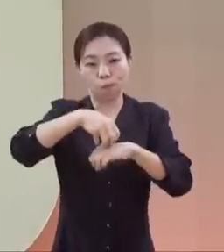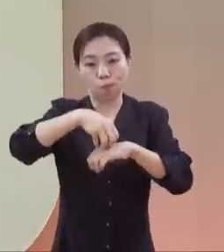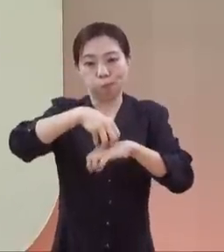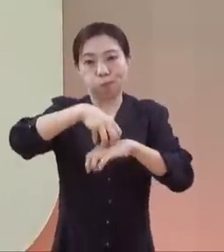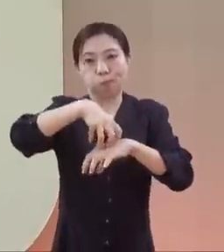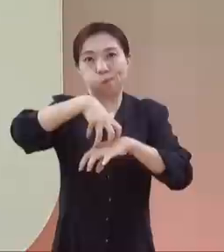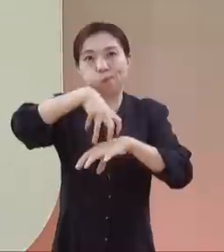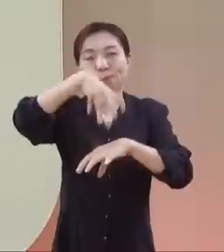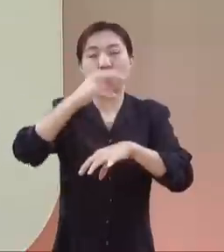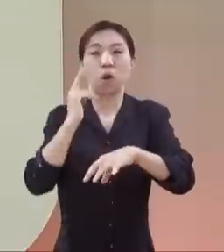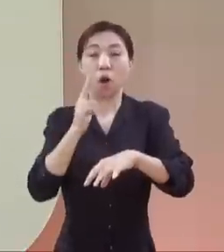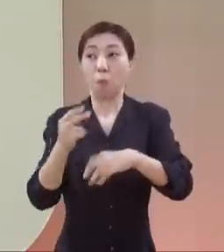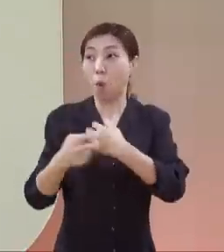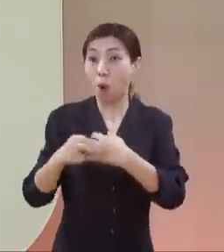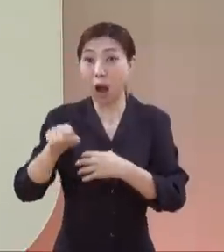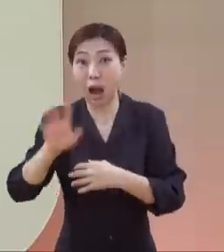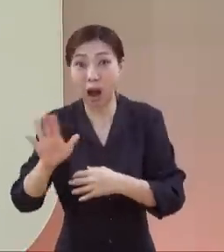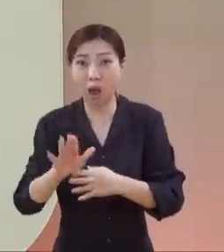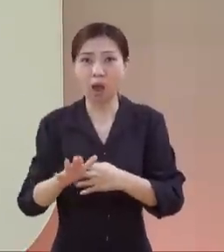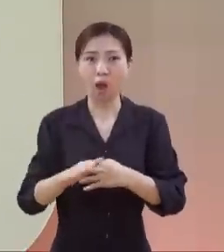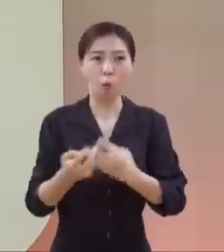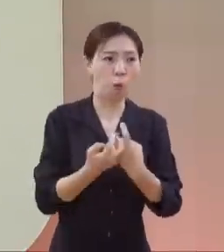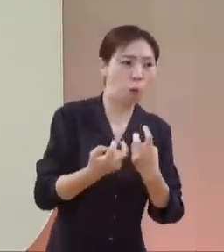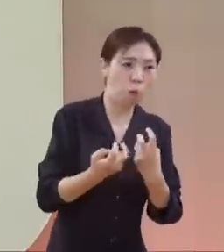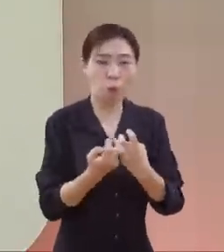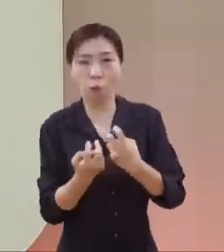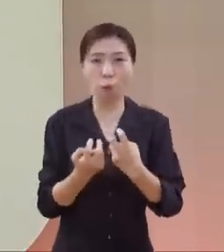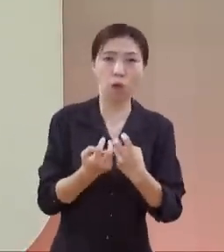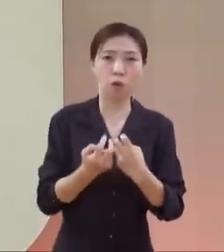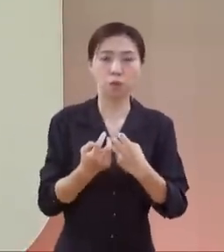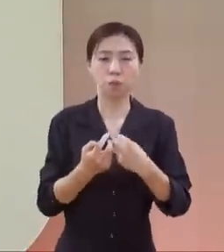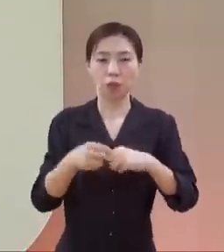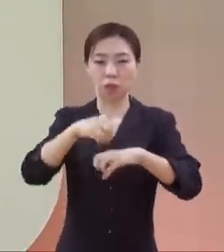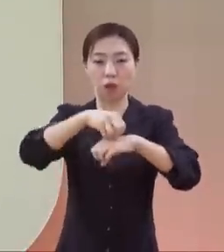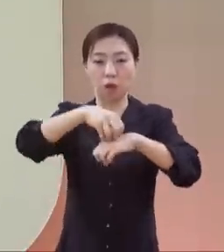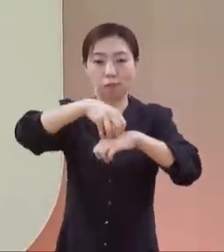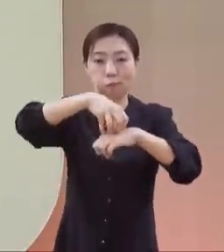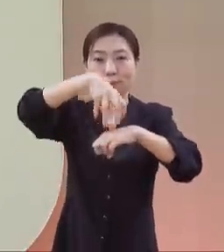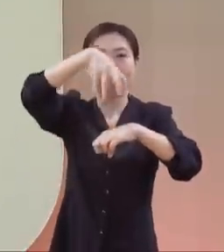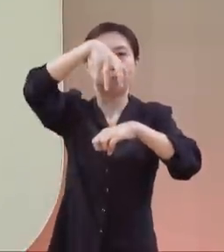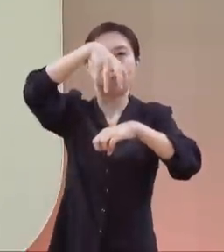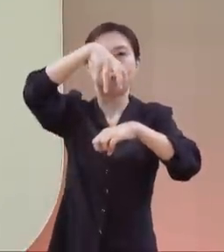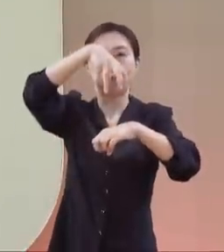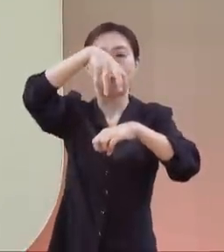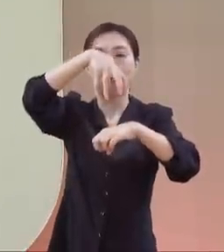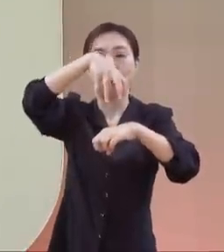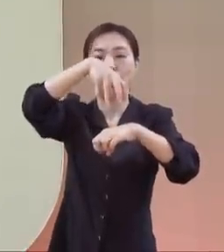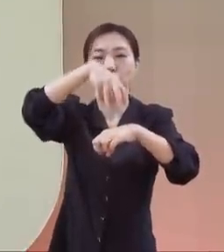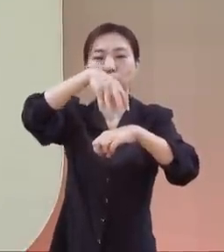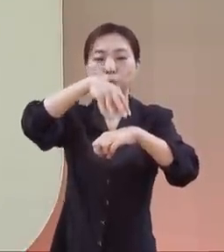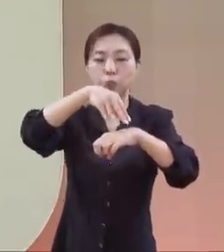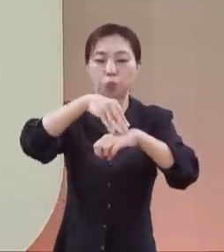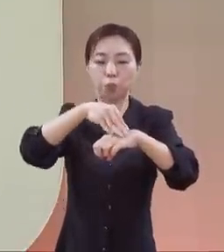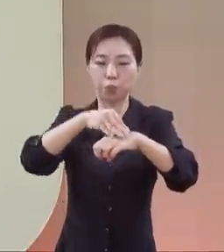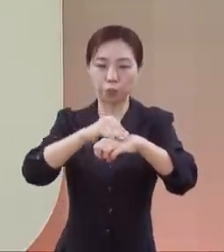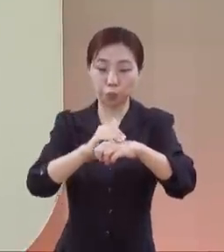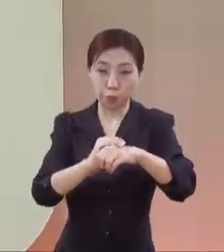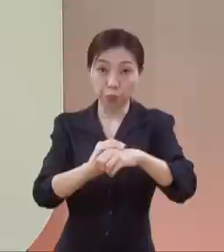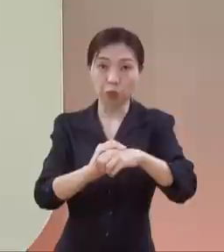뭐 하냐 어쩌냐 했는데 그 이제 처음부터 이제 가라앉더랍니다 점점 이렇게 가라앉아서